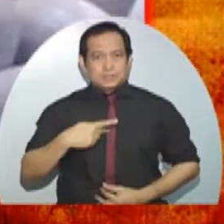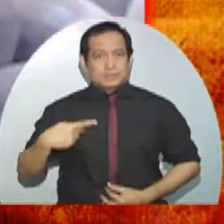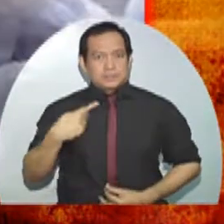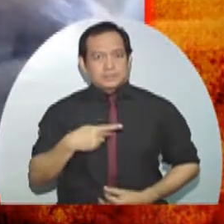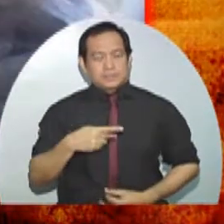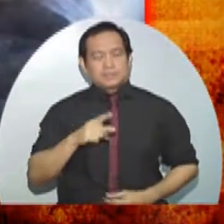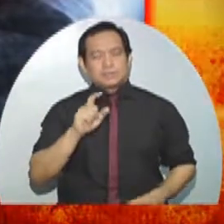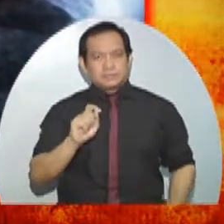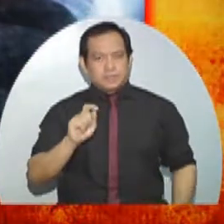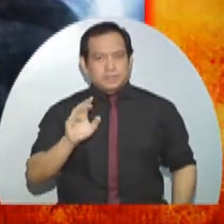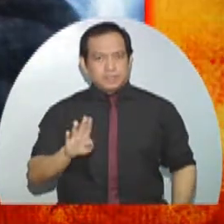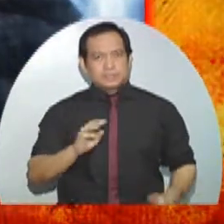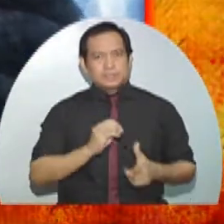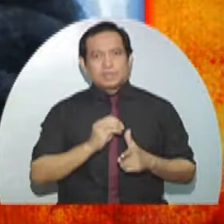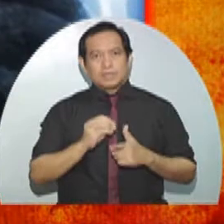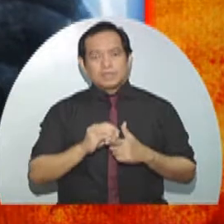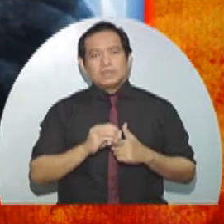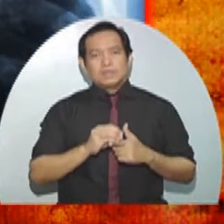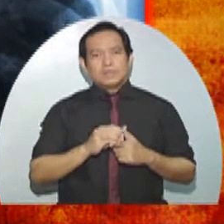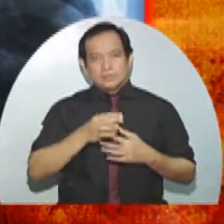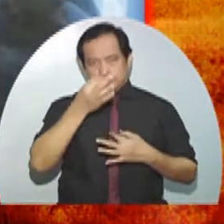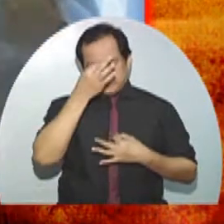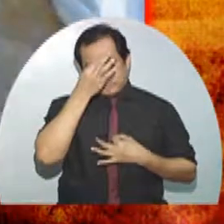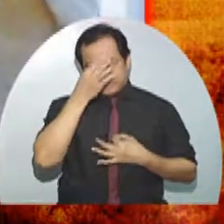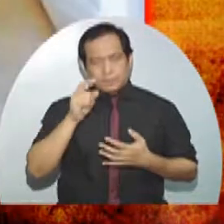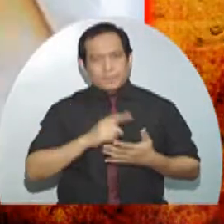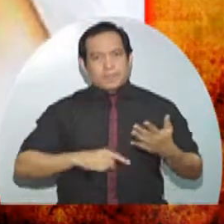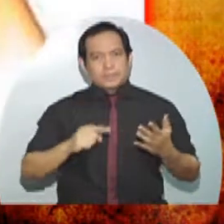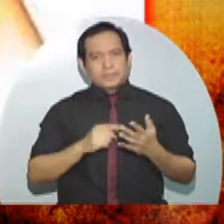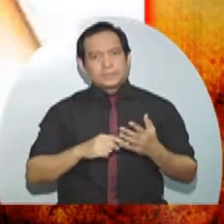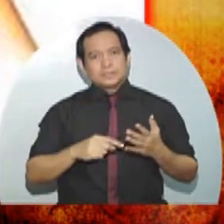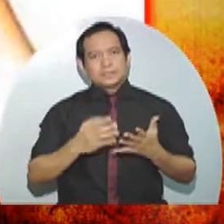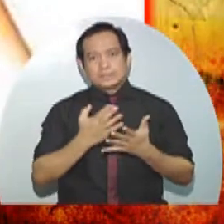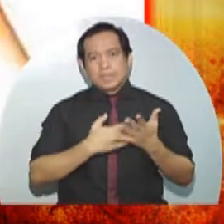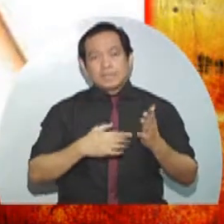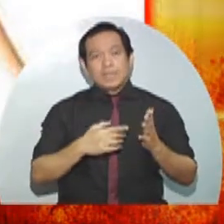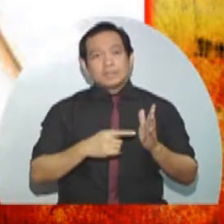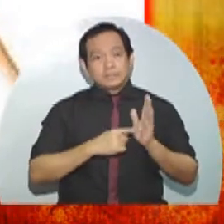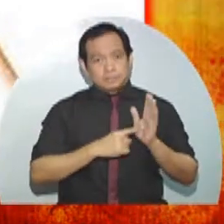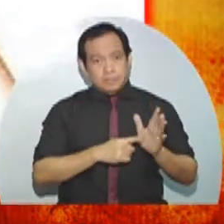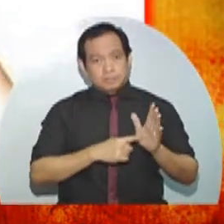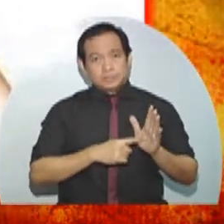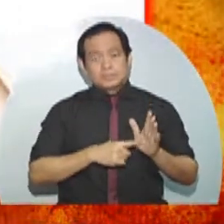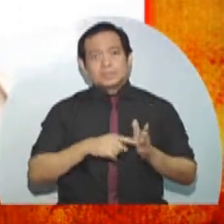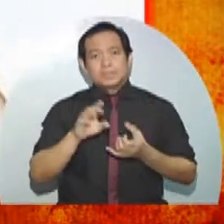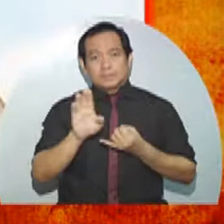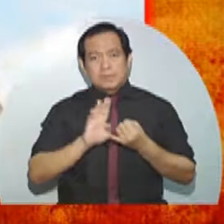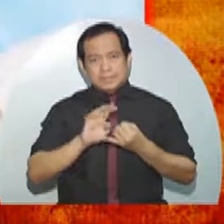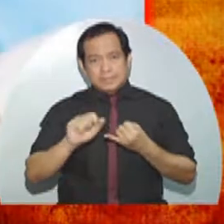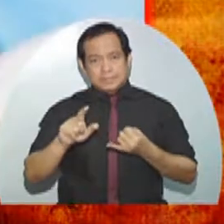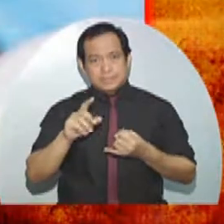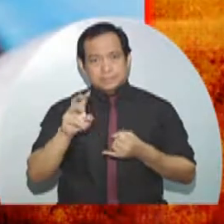pulmonya, sa tuberculosis o sa trangkaso. Ito ay ilan sa mga sintomas ng bacterial